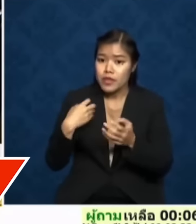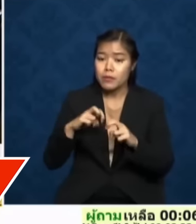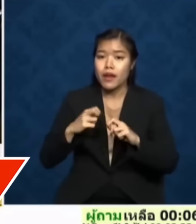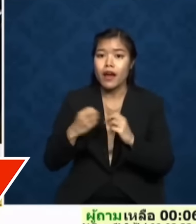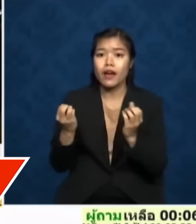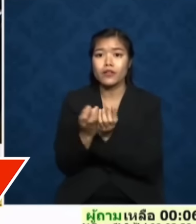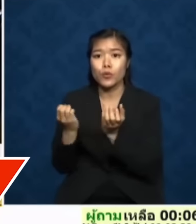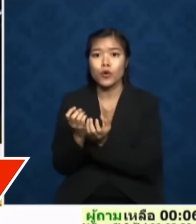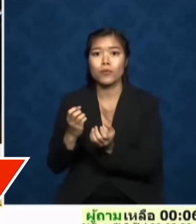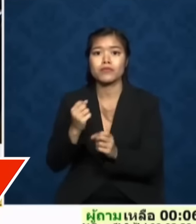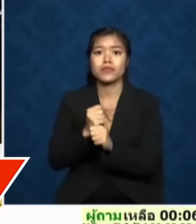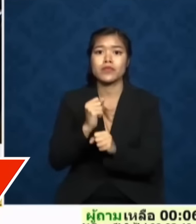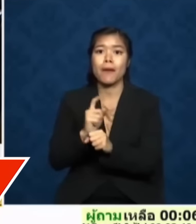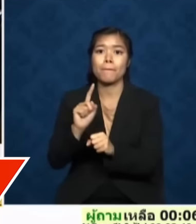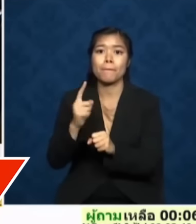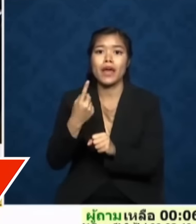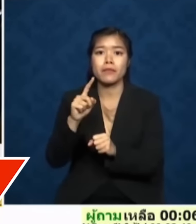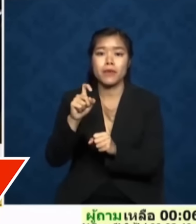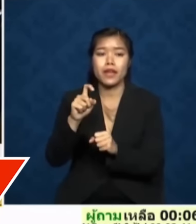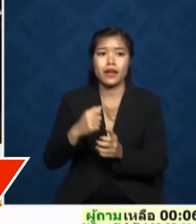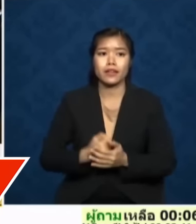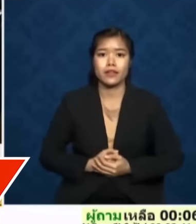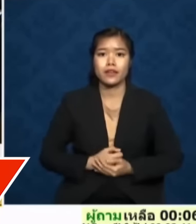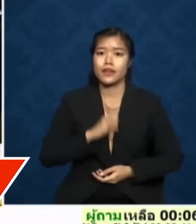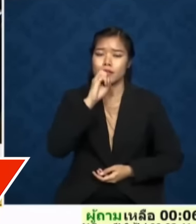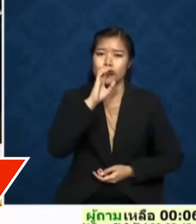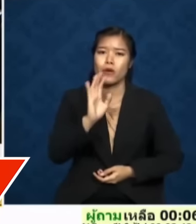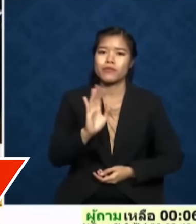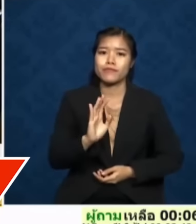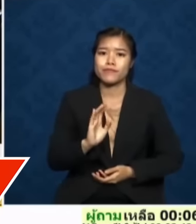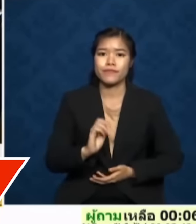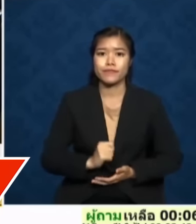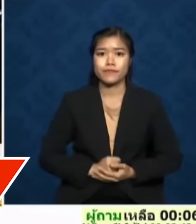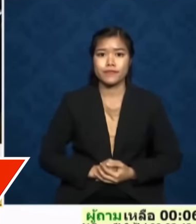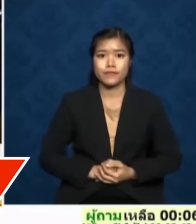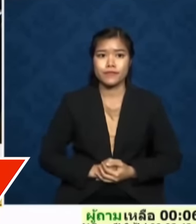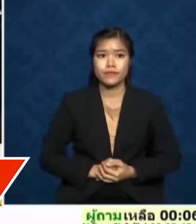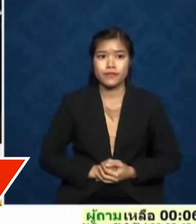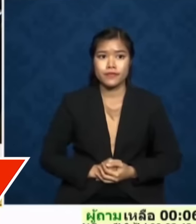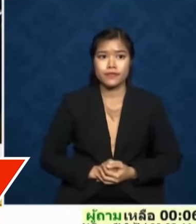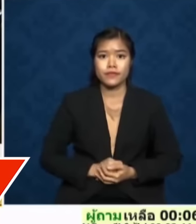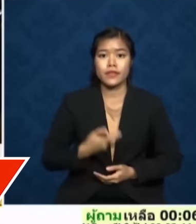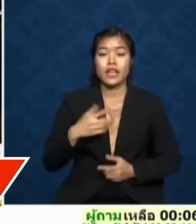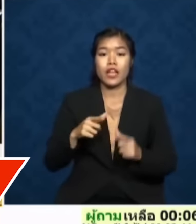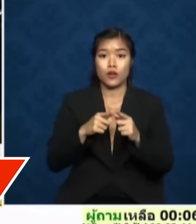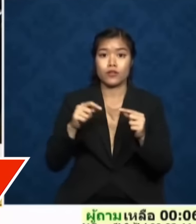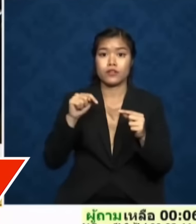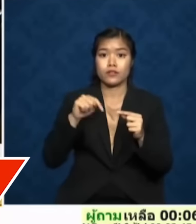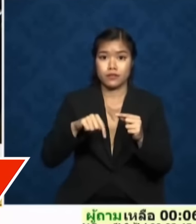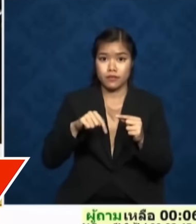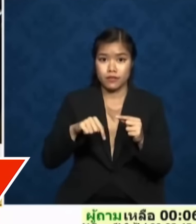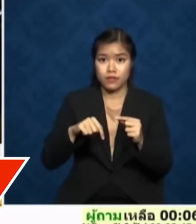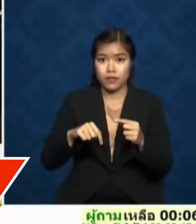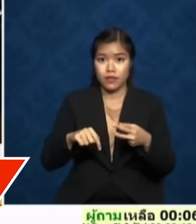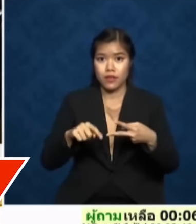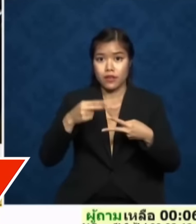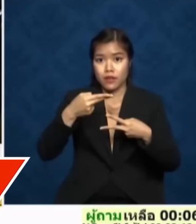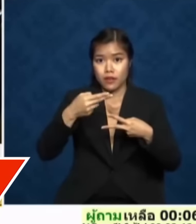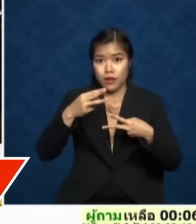ผมก็ยืนยันอีกครั้งว่ามันไม่สมเหตุสมผลเลยครับแล้วเรื่องนี้นะครับผมย้ำอีกทีว่าเรื่องหมวด1หมวด